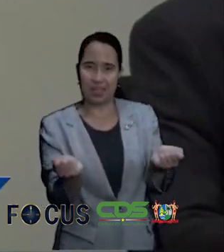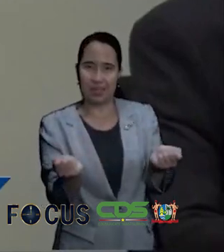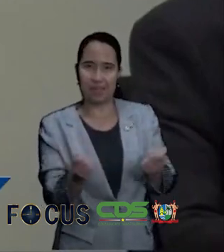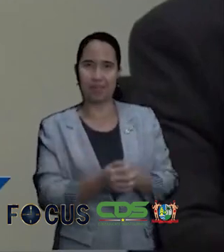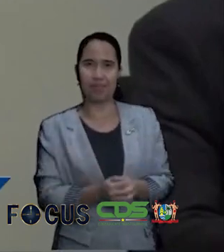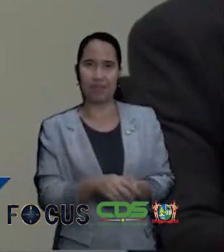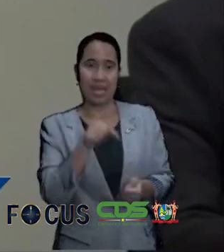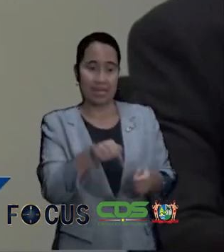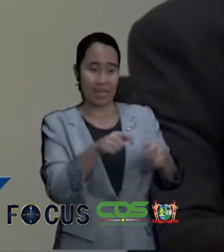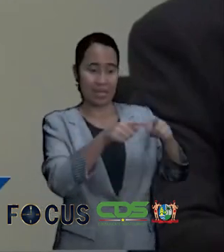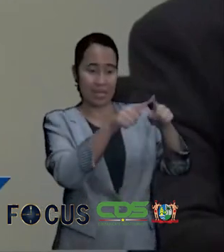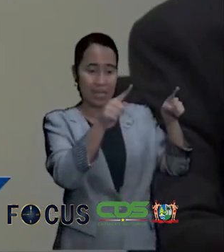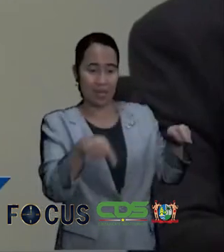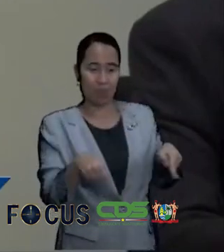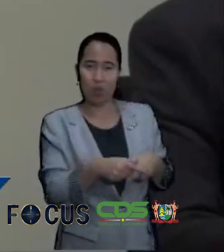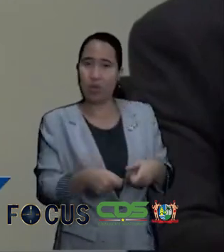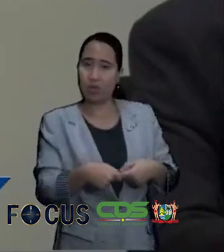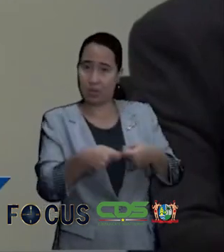Dat rapport